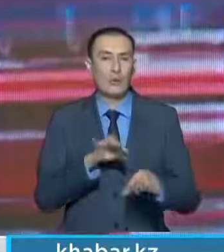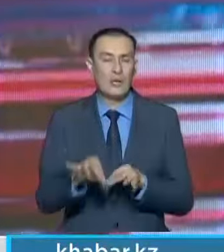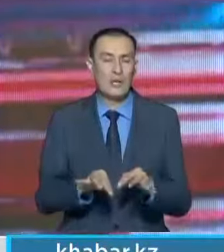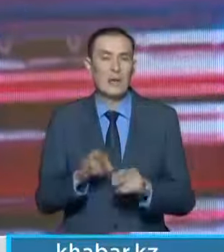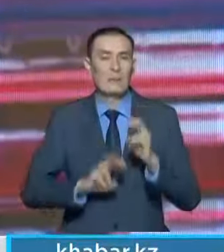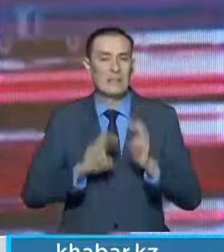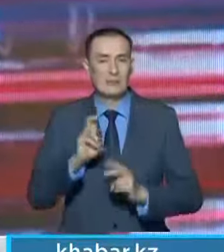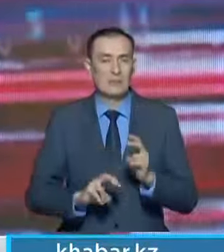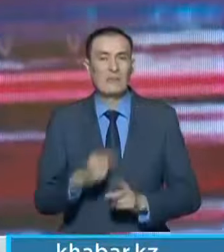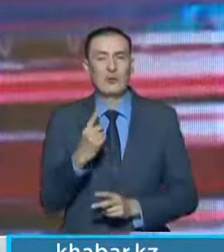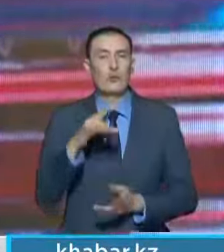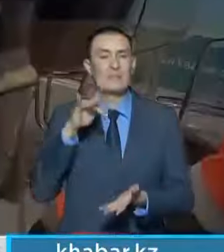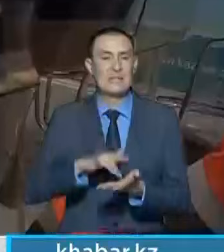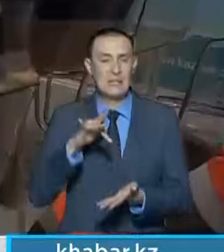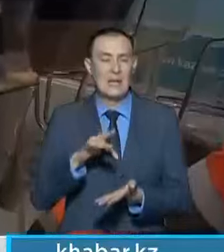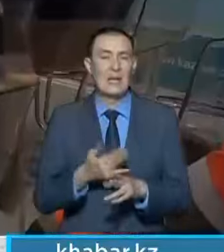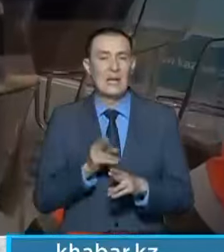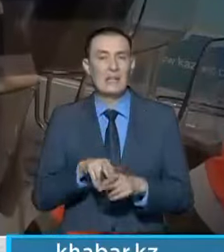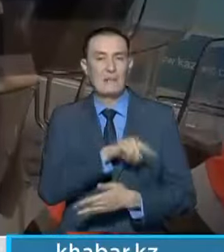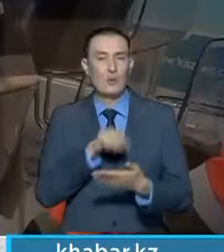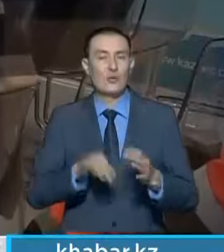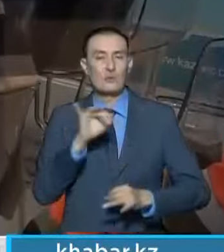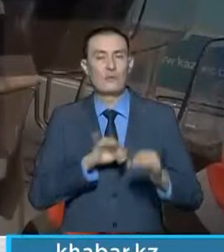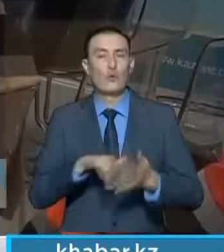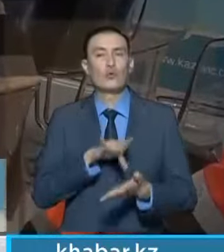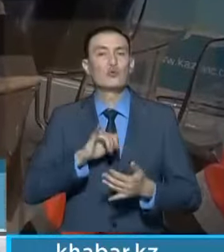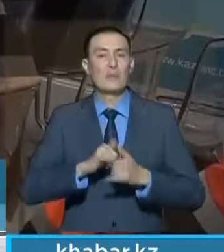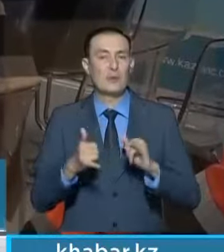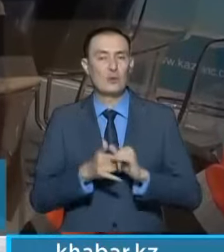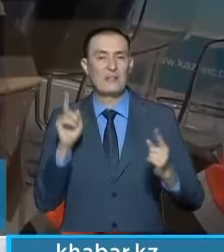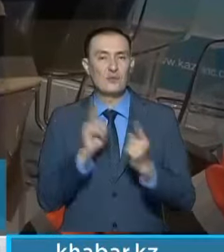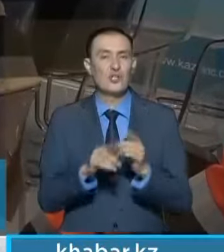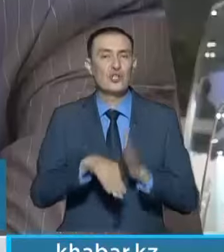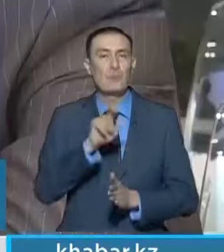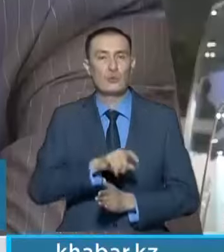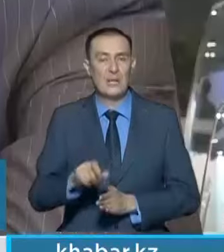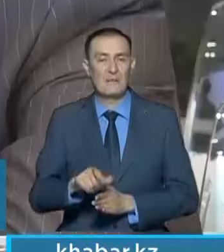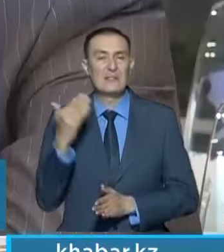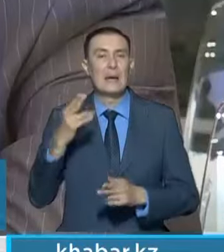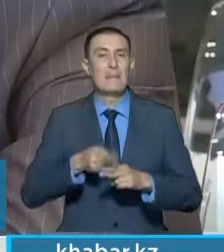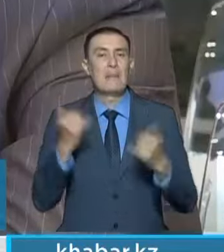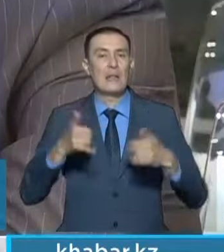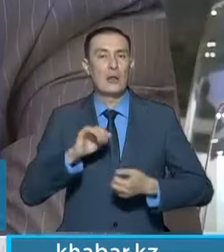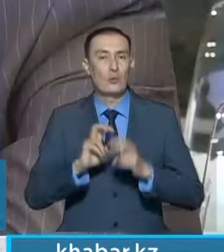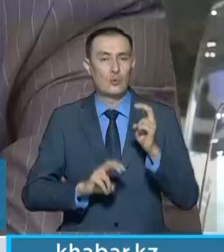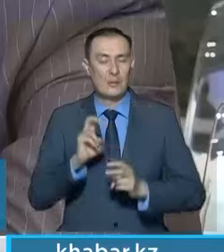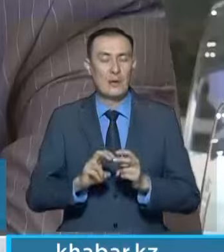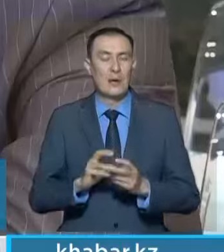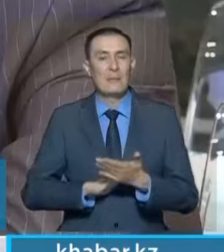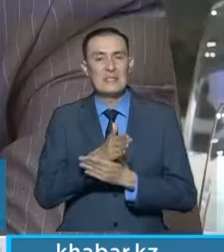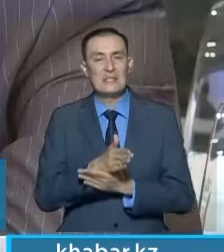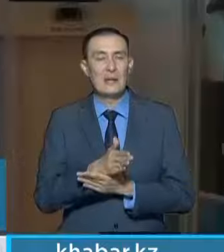объектов производства в одном центре. Этот вопрос обсудили в Усть-Каменогорске на встрече депутатов Сената с металлургами. Парламентарии